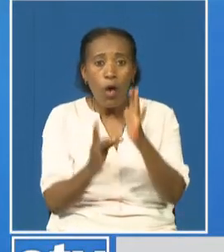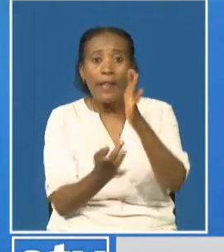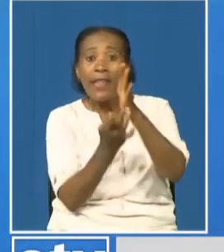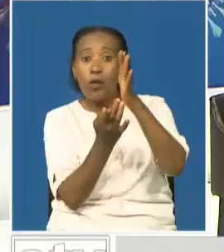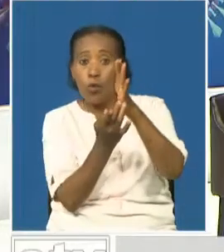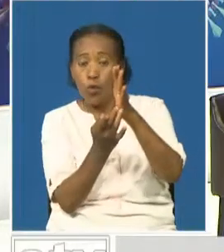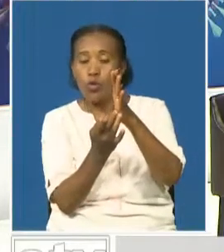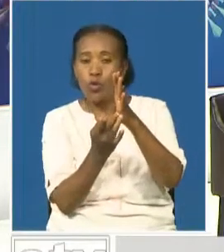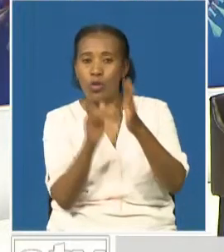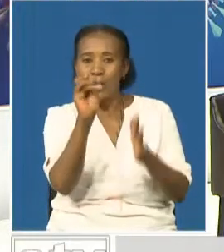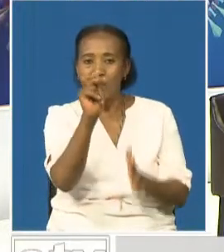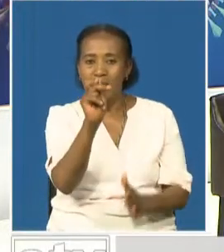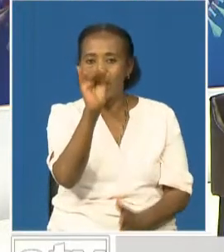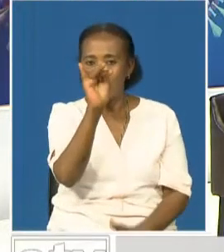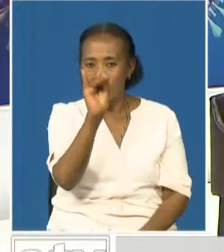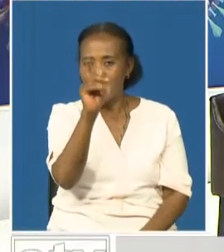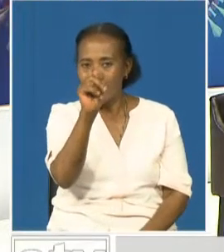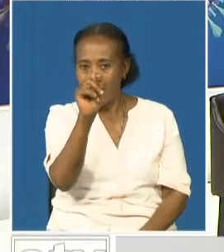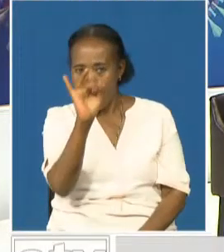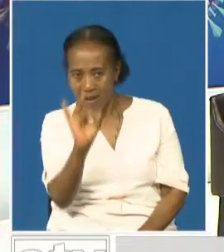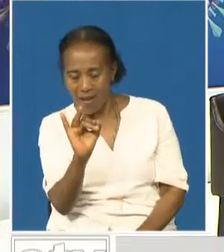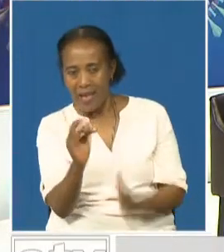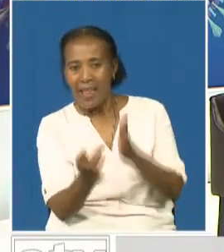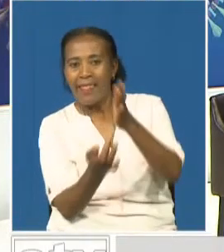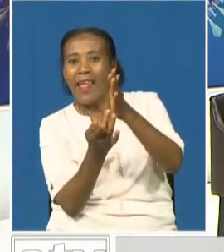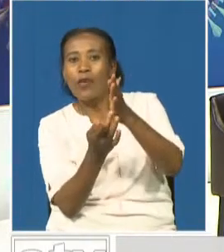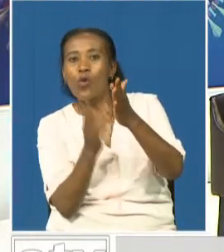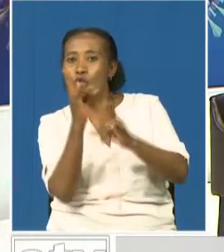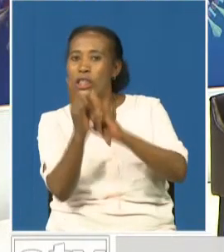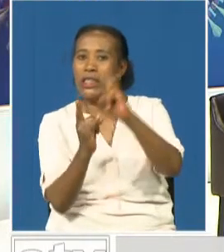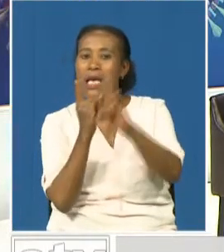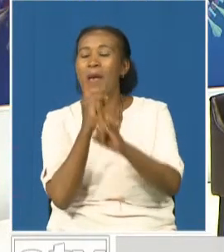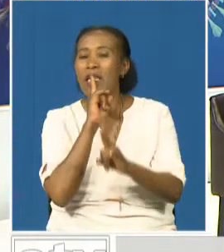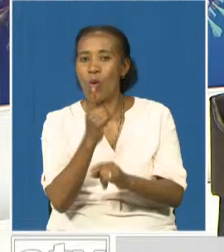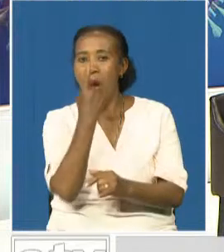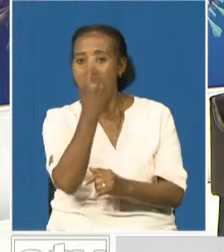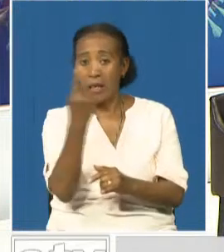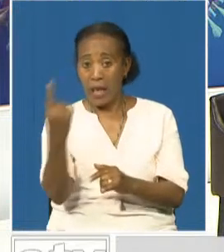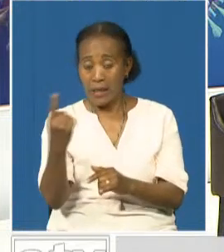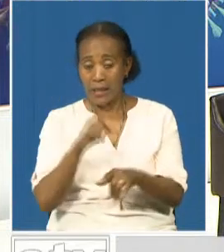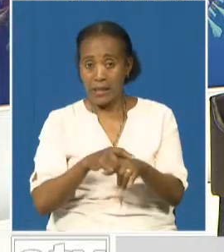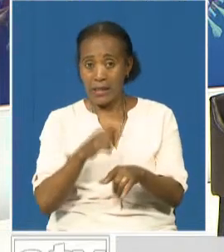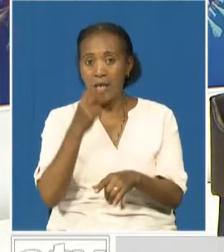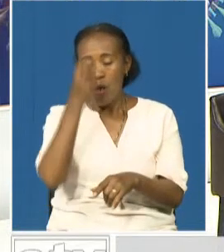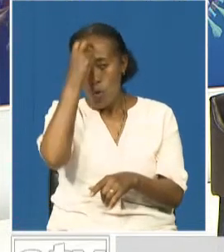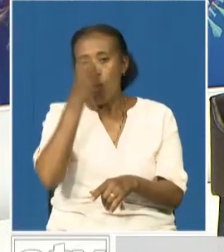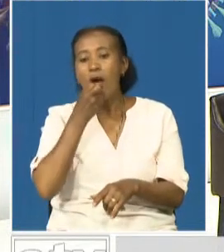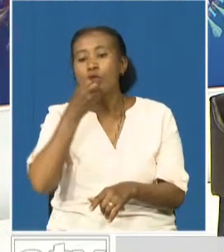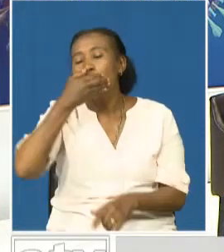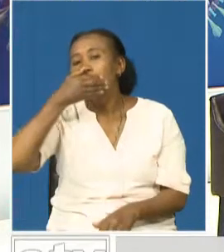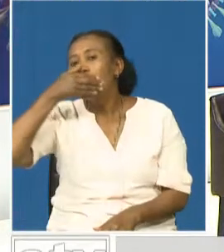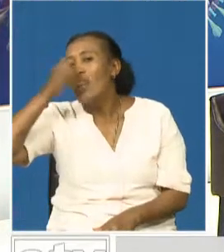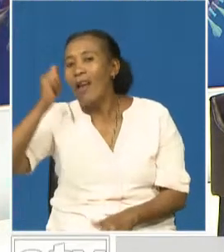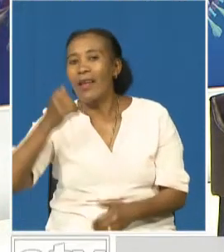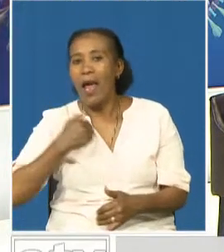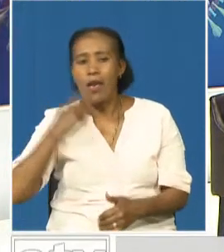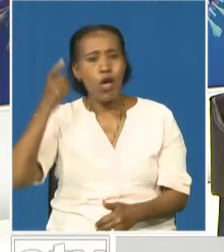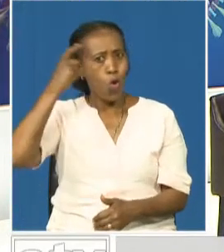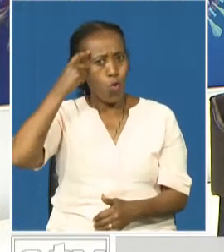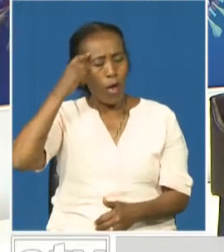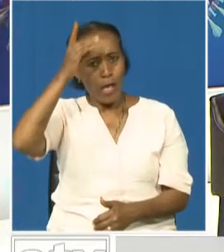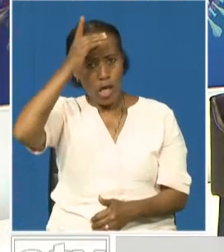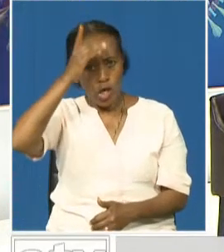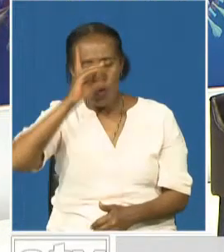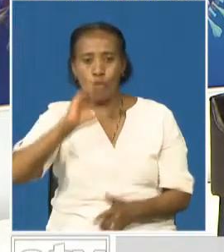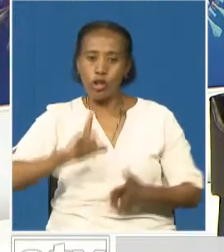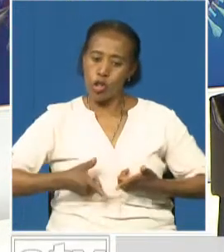ከቴክኖሎጂ የዲጂታል ቴክኖሎጂ ዘመን እና አንዳንዴ ኮላጆች ሻል ያለ ውቀትና